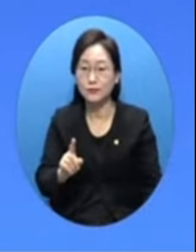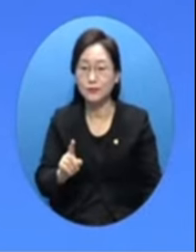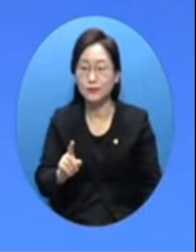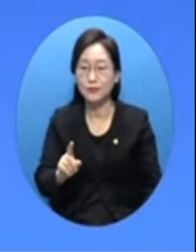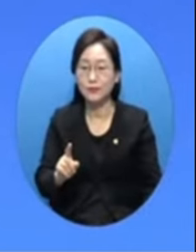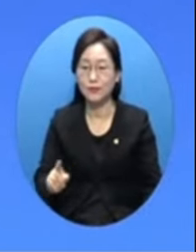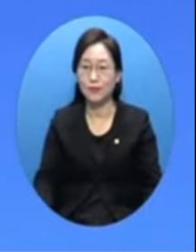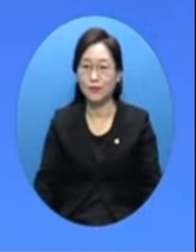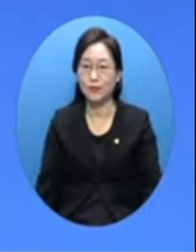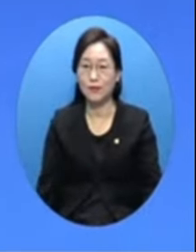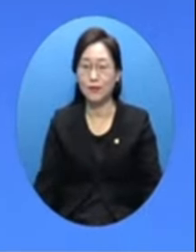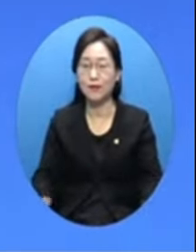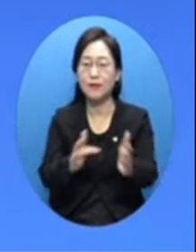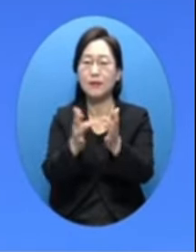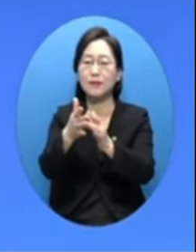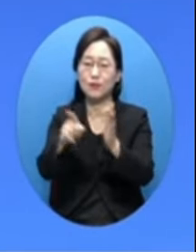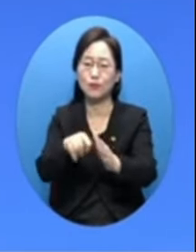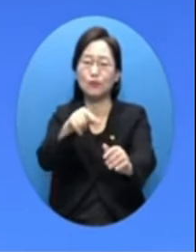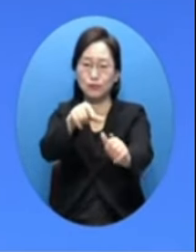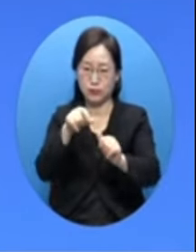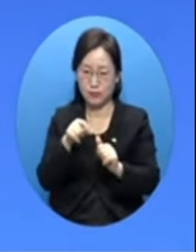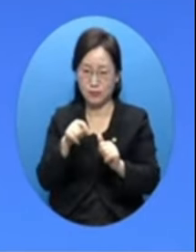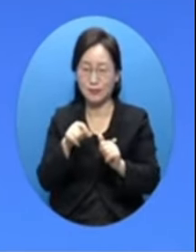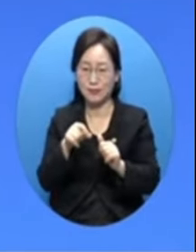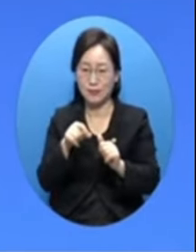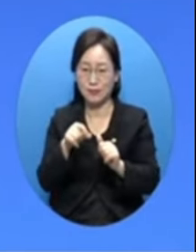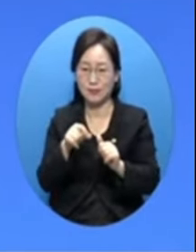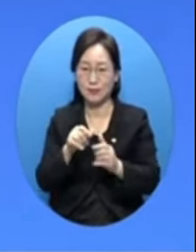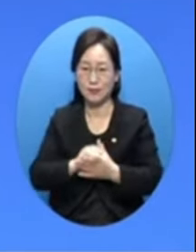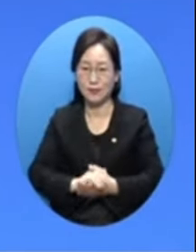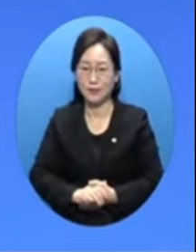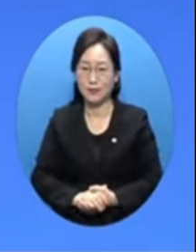것은 예수 믿고 구원받는 것입니다